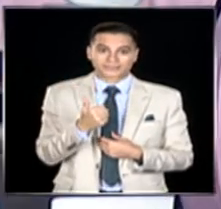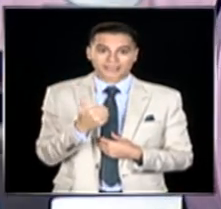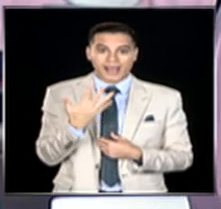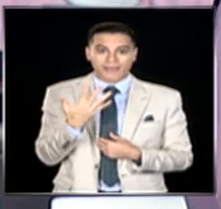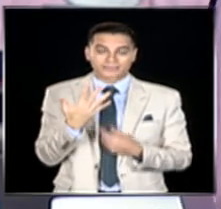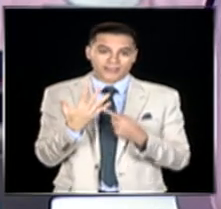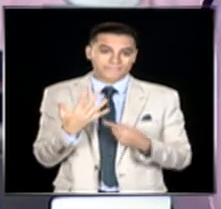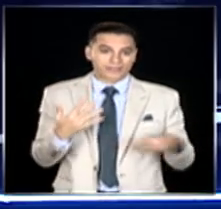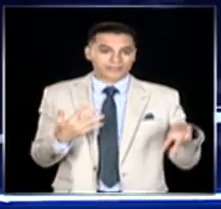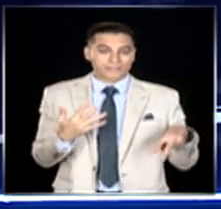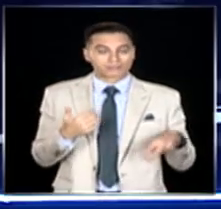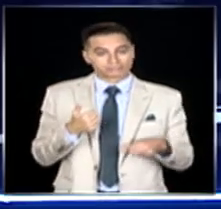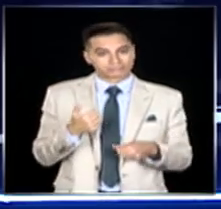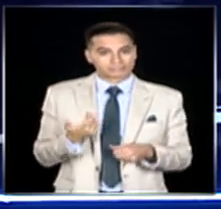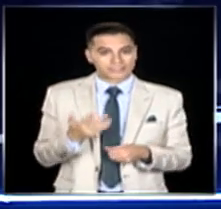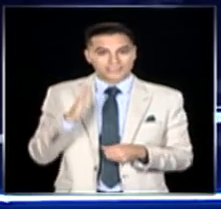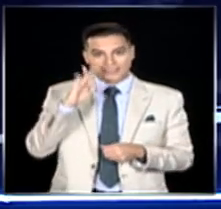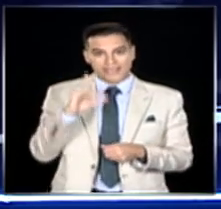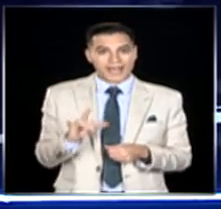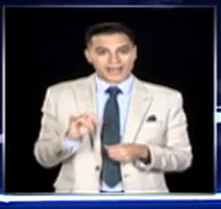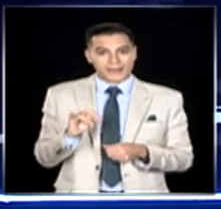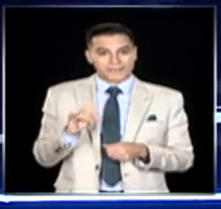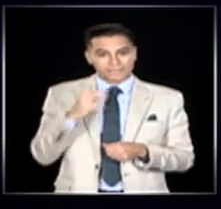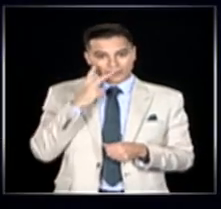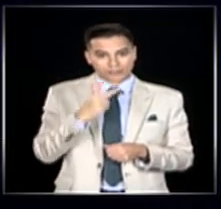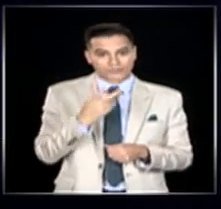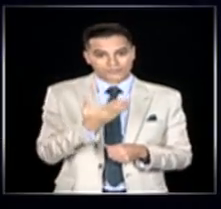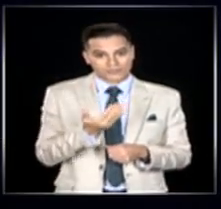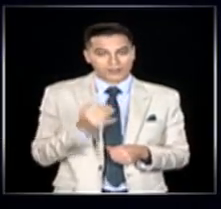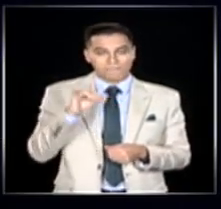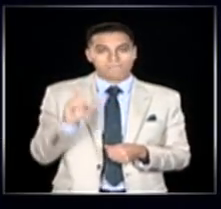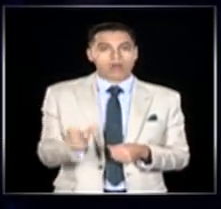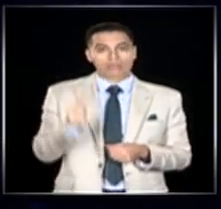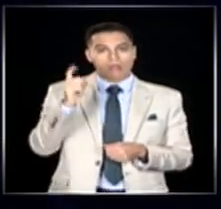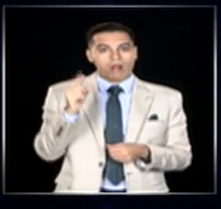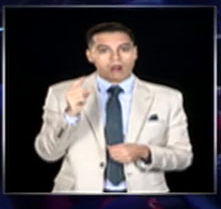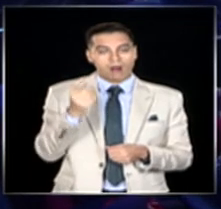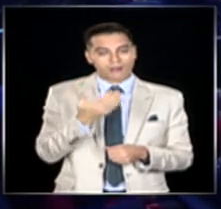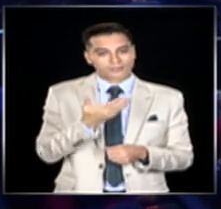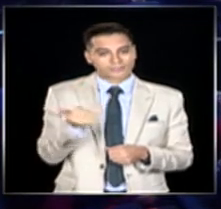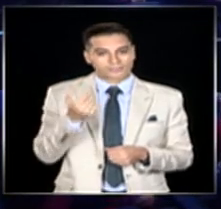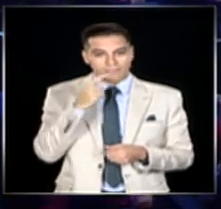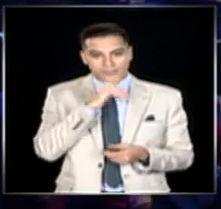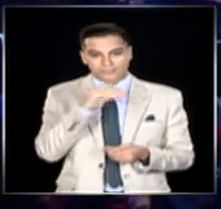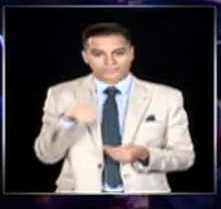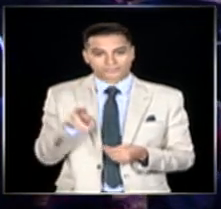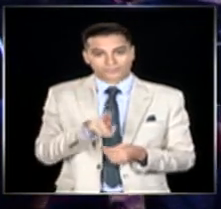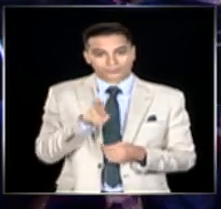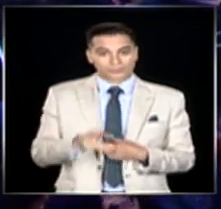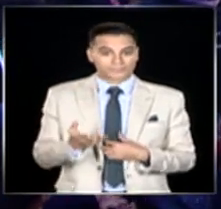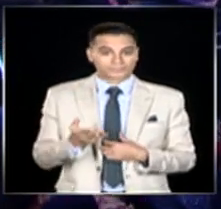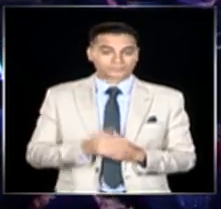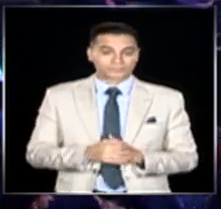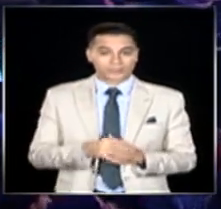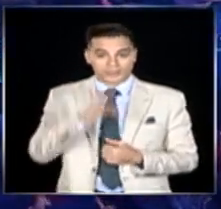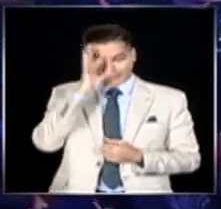5 من 8. الحمد لله. سليم، عايزين منار تنضم لينا. تخيلي بقى لو